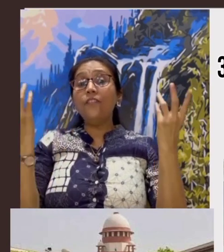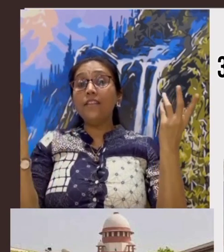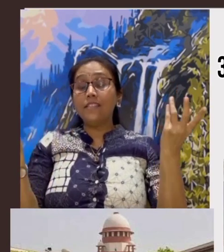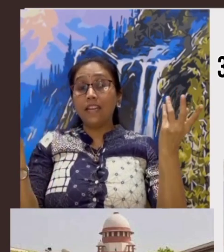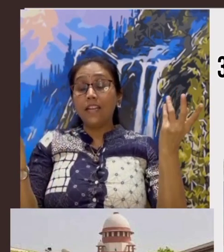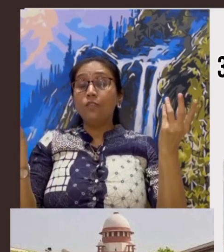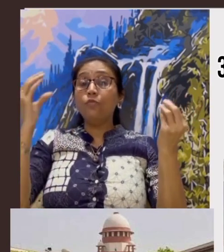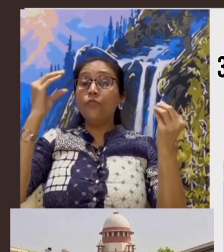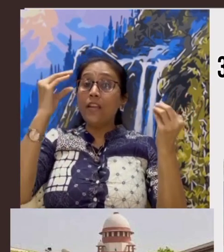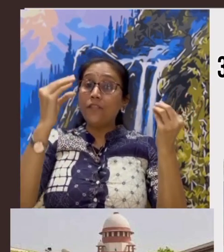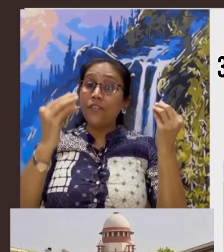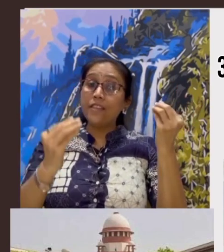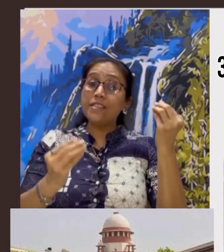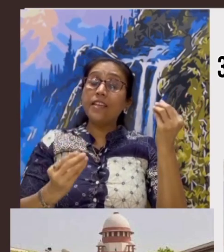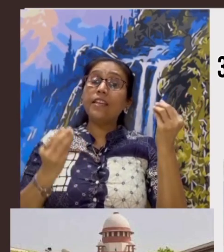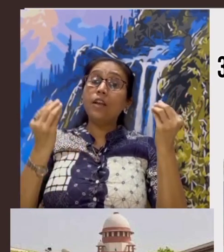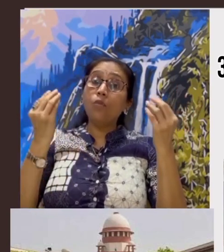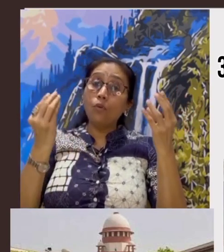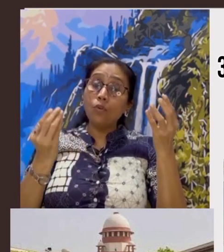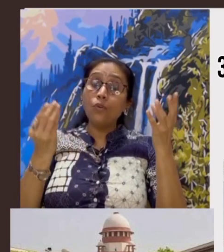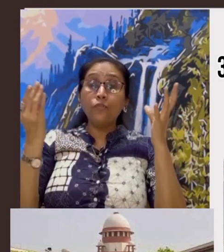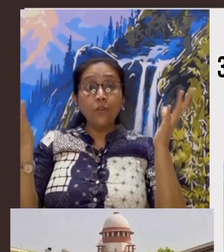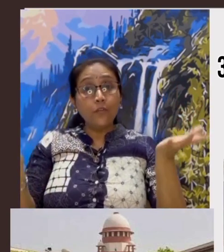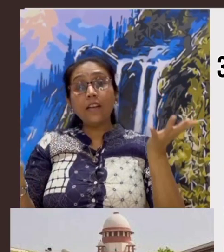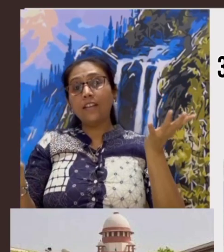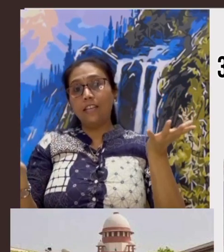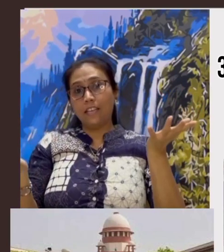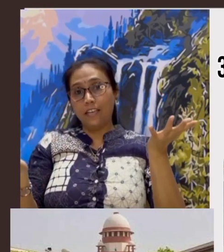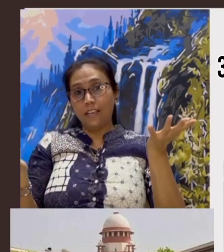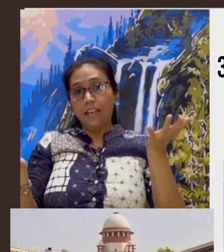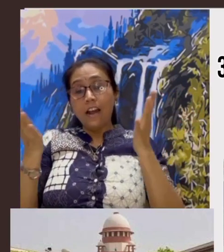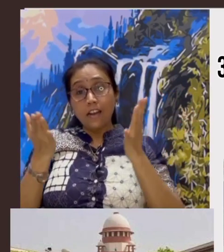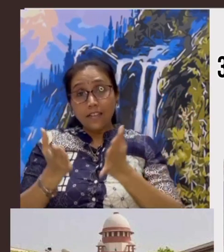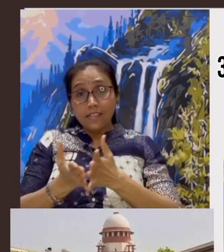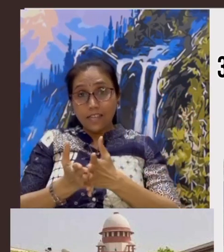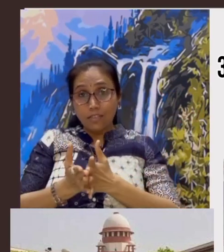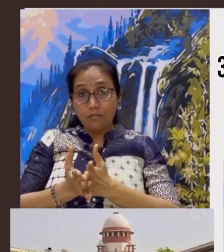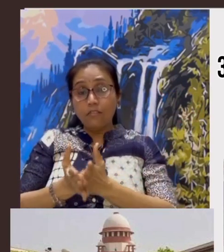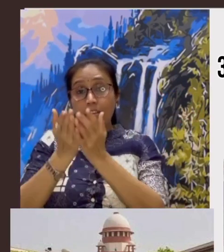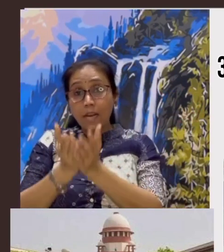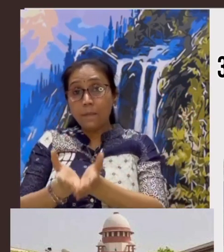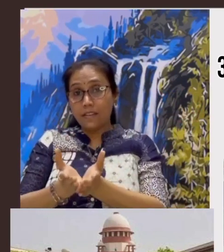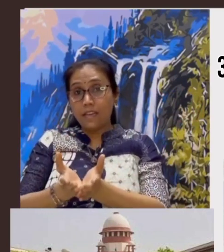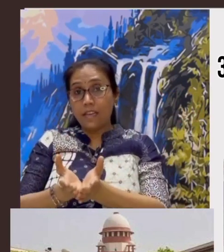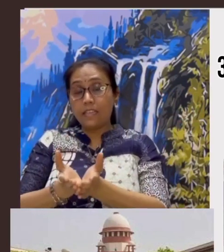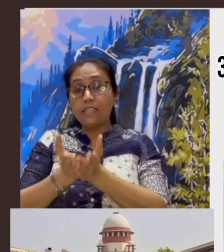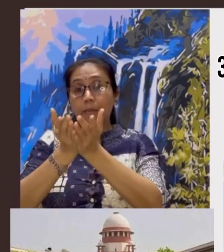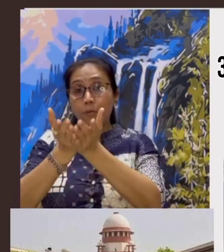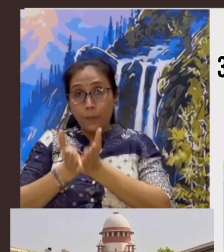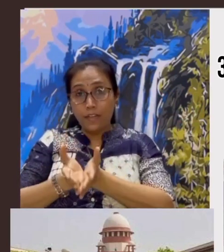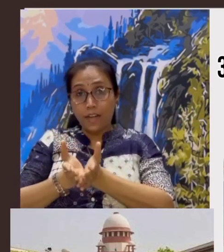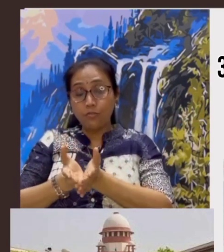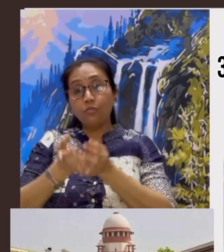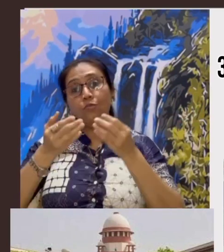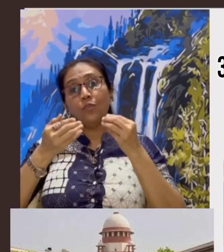वेलफेयर स्टेट, तो वो वेलफेयर स्टेट के गोल को फुलफिल करने के लिए अगर स्टेट को लेना पड़ता है किसी के